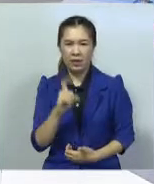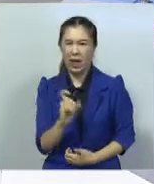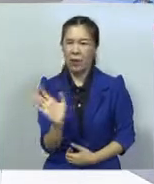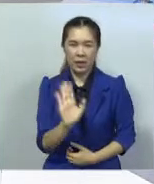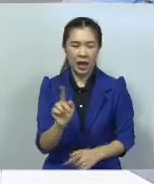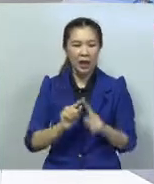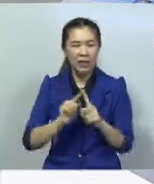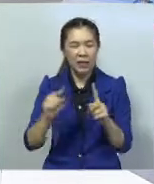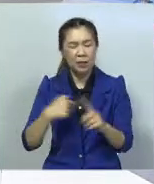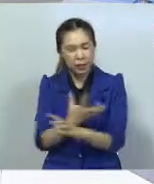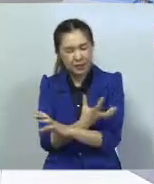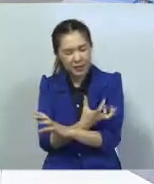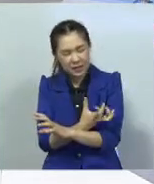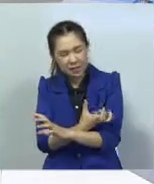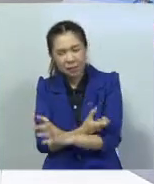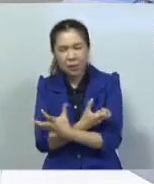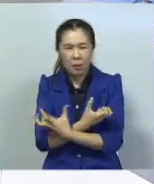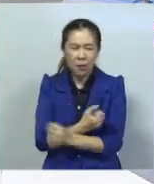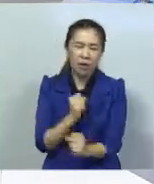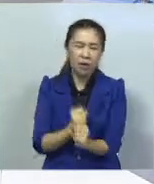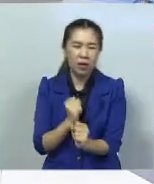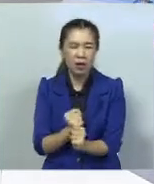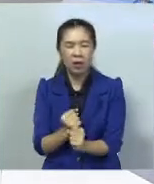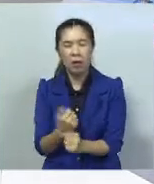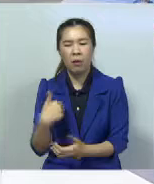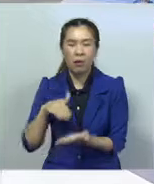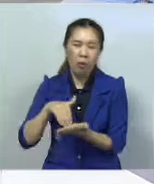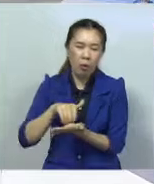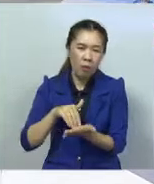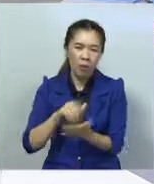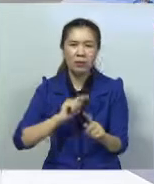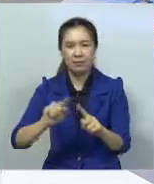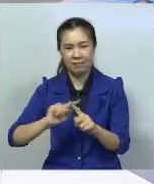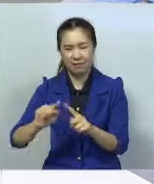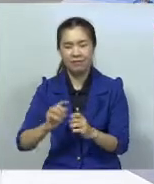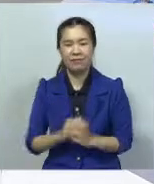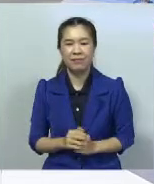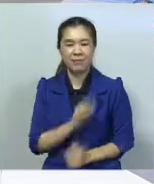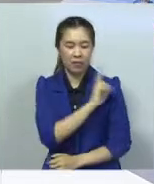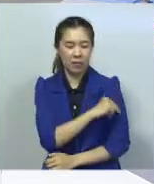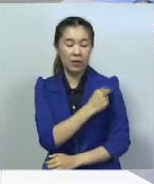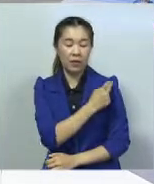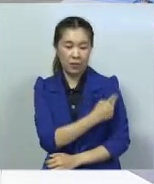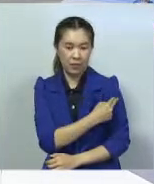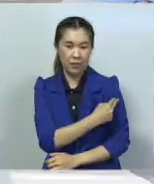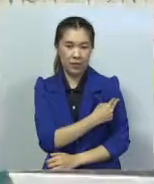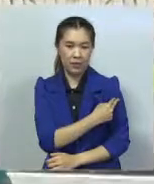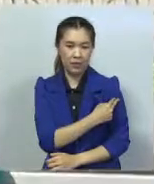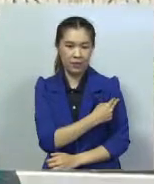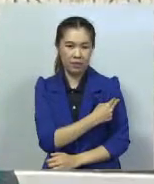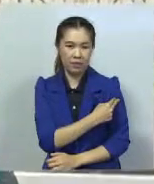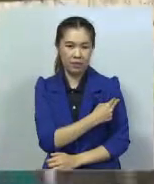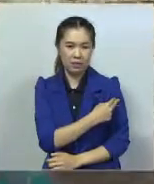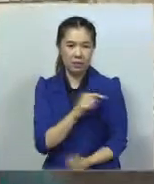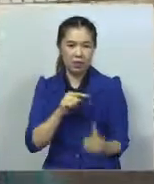อบอกว่ามันจะทรมานอ่ะมันจะปวดจนทำอะไรไม่ไหวต้องหยุดทำงานไปเลยนะคะทางนายแพทย์สงกรานต์ไหมชุมนายแพทย์สา